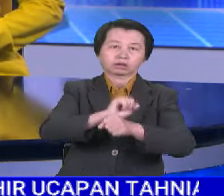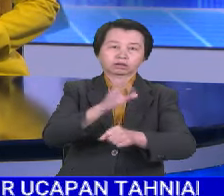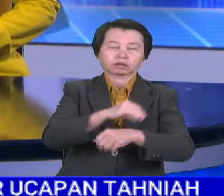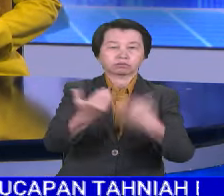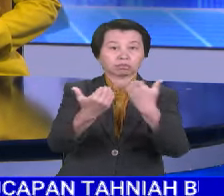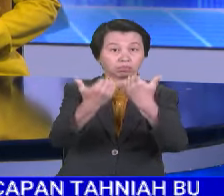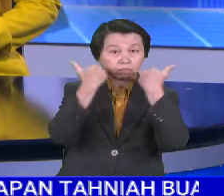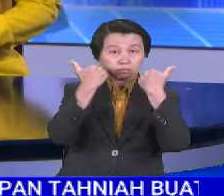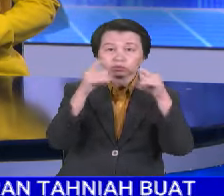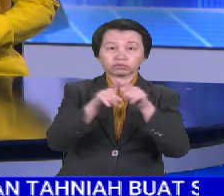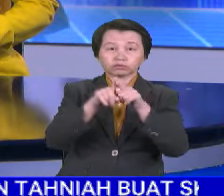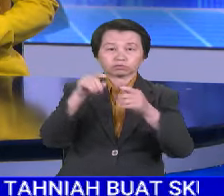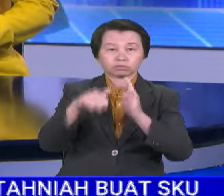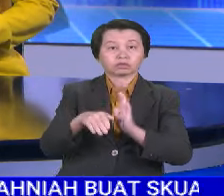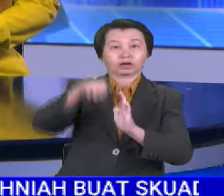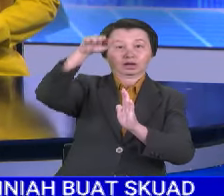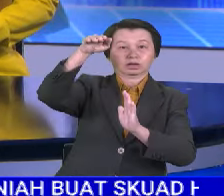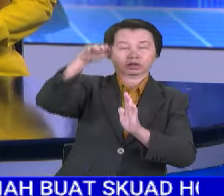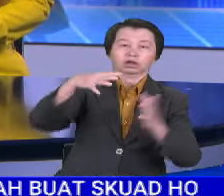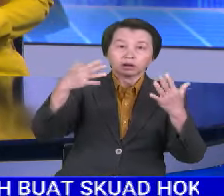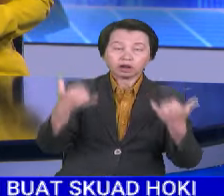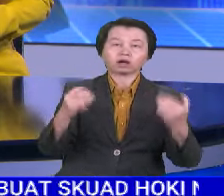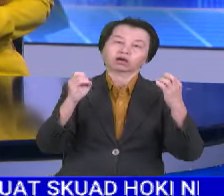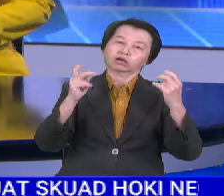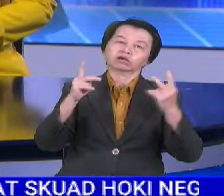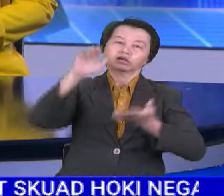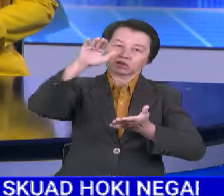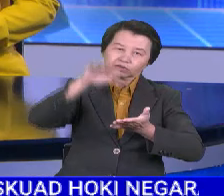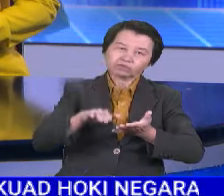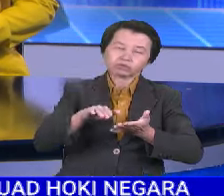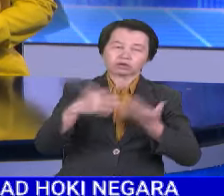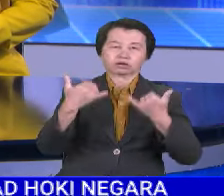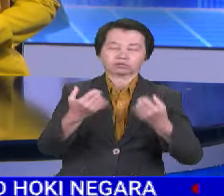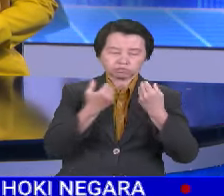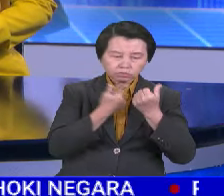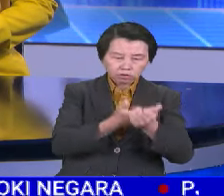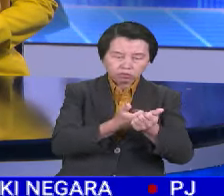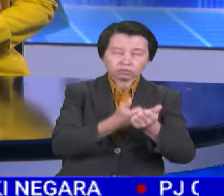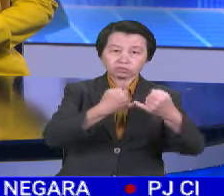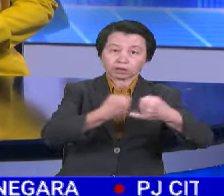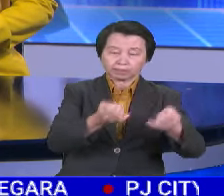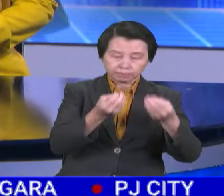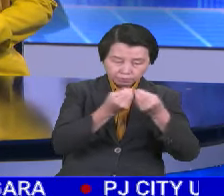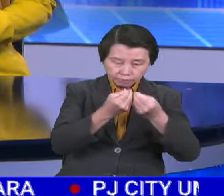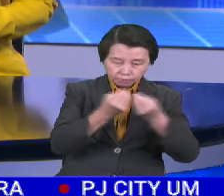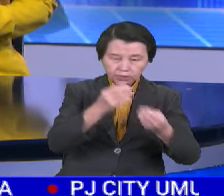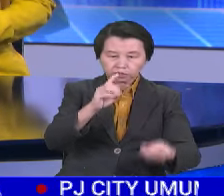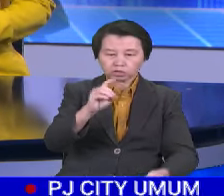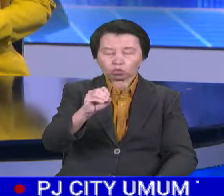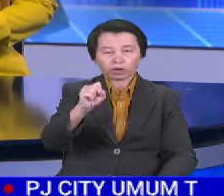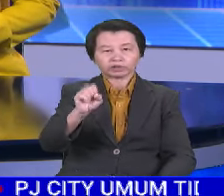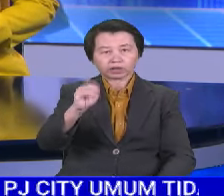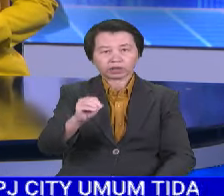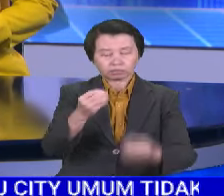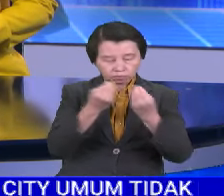kadar pengangguran turut meningkat. Keadaan kini semakin pulih mengikut laporan Jabatan Perangkaan Malaysia DOSM.